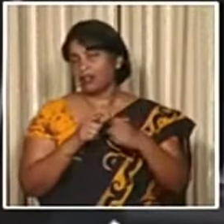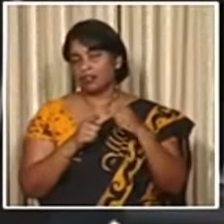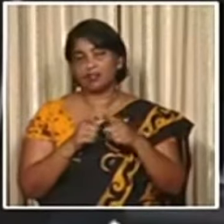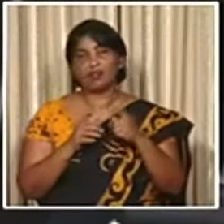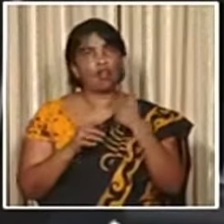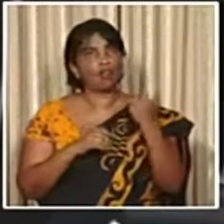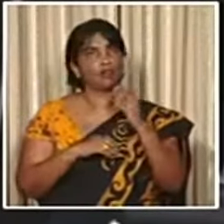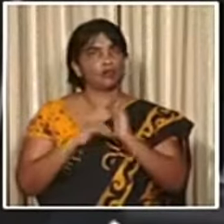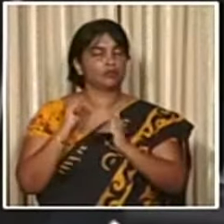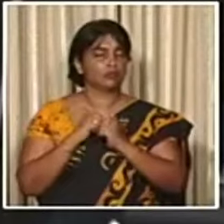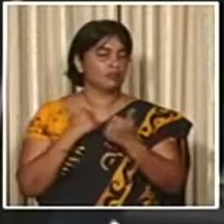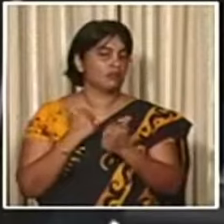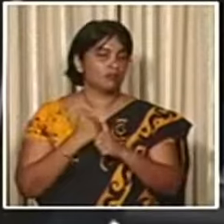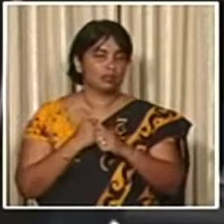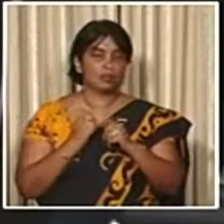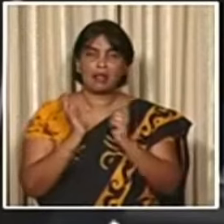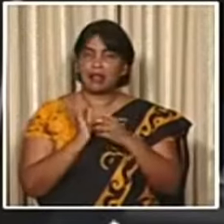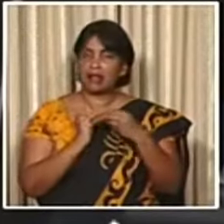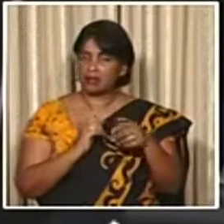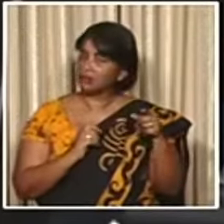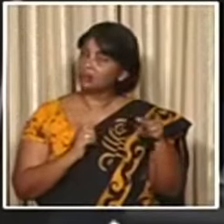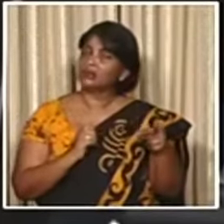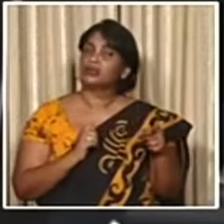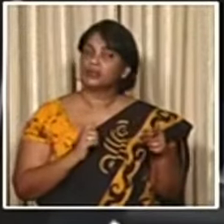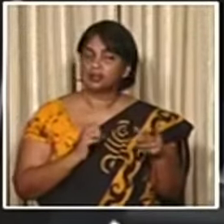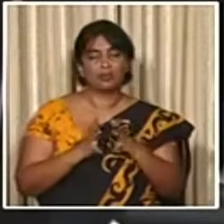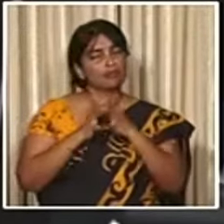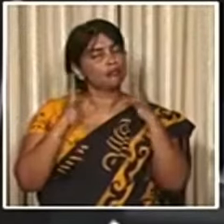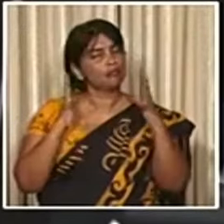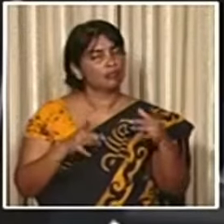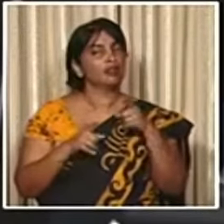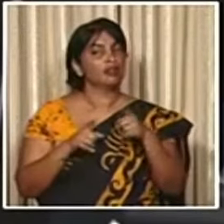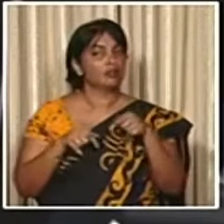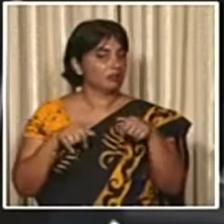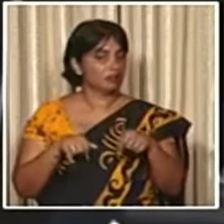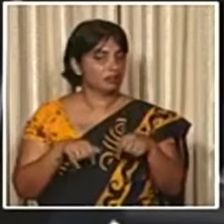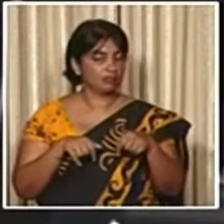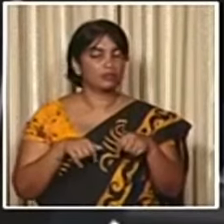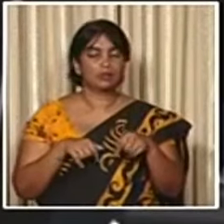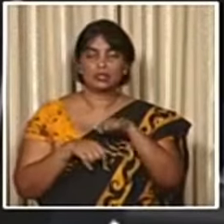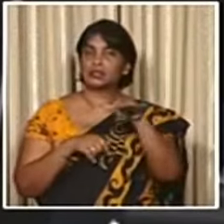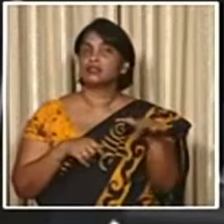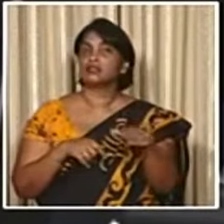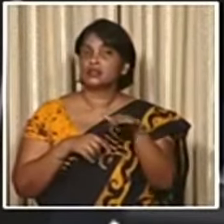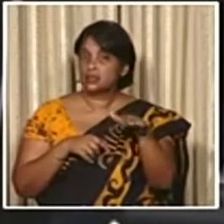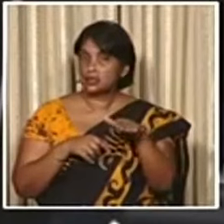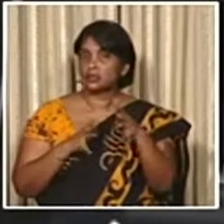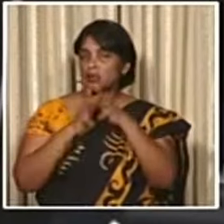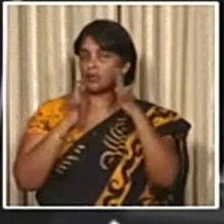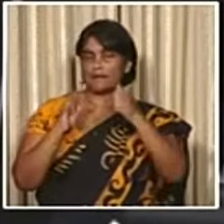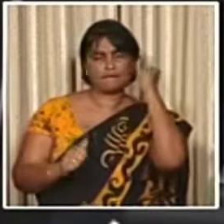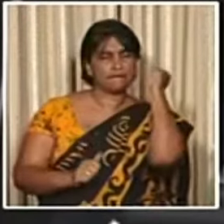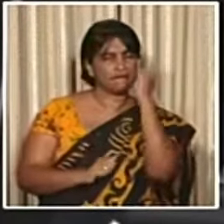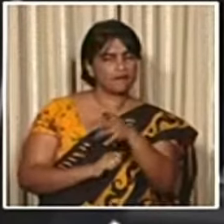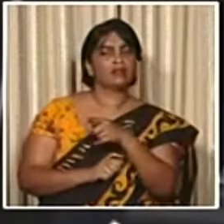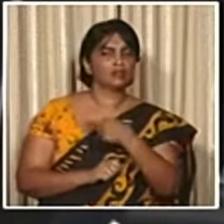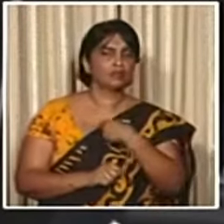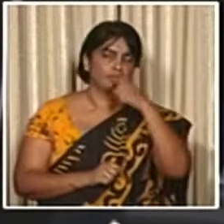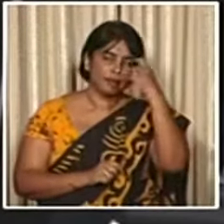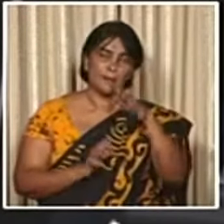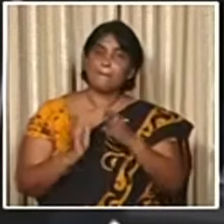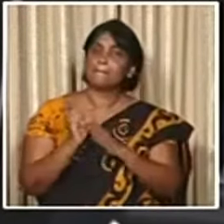කියලා අලුත් සිස්ටම් එකක් හදාගෙන සුද්‍ර මූල්‍ය කියලා විශාල වශයෙන් අද සමාජයට විශාල පහරක් එල්ල වෙලා තියෙනවා මම